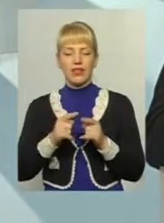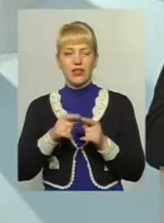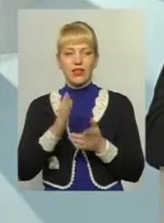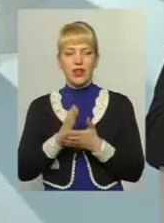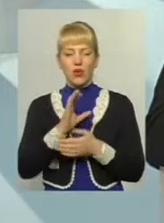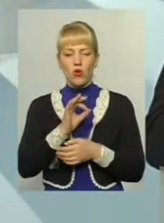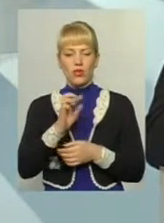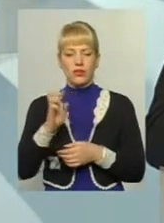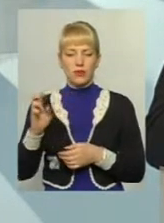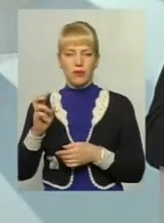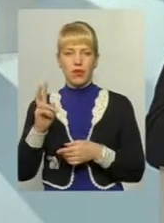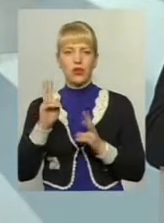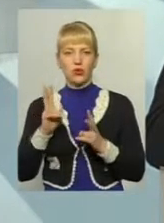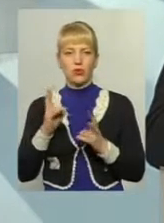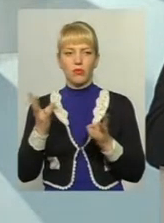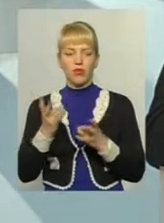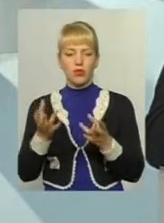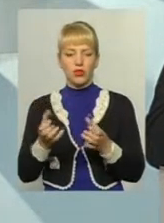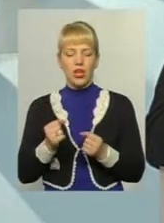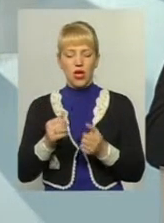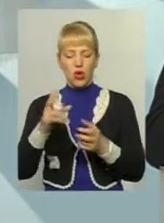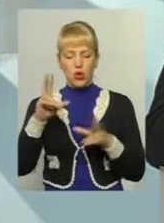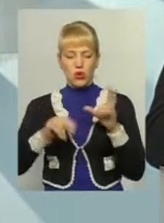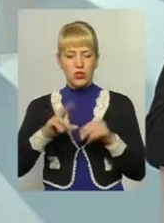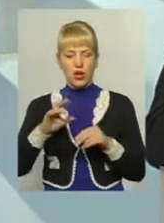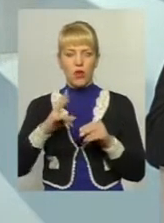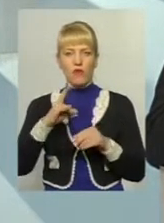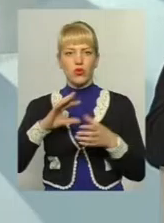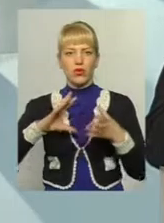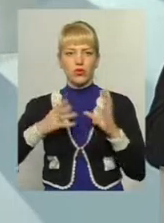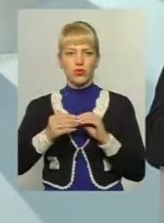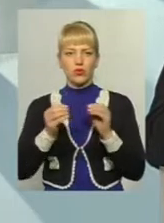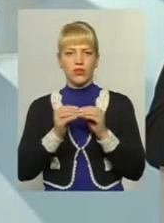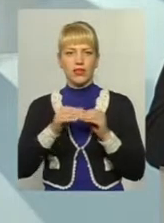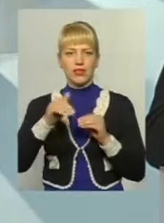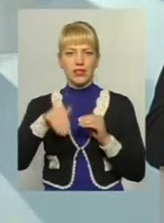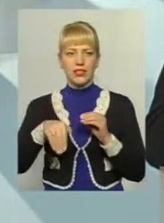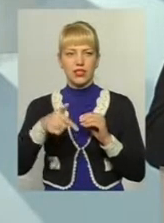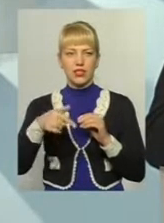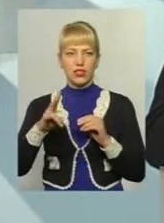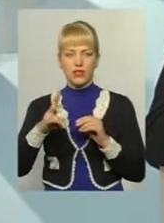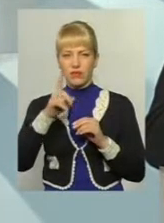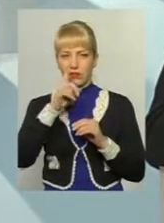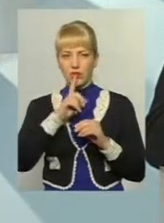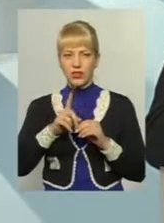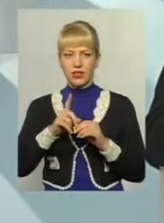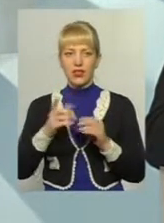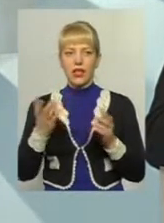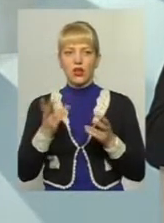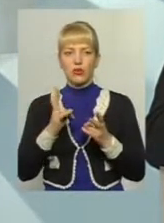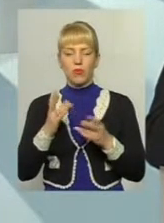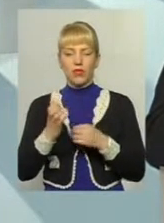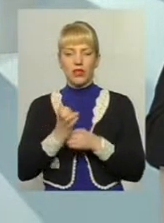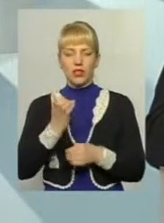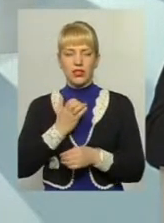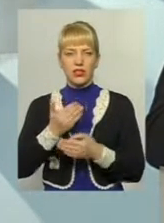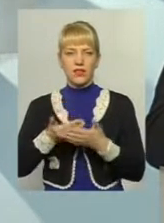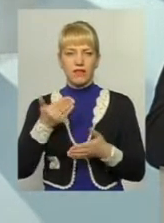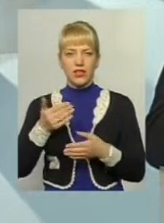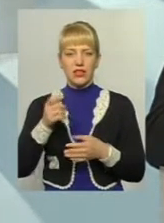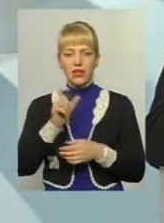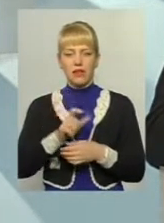них не до кінця відшкодовуються субсидії, які були нараховані на утримання